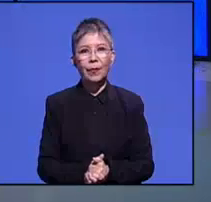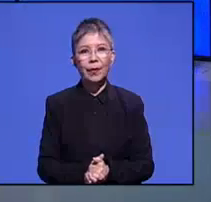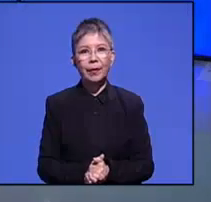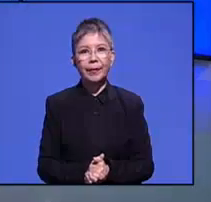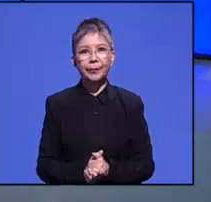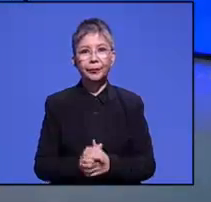aktivitas bercocok